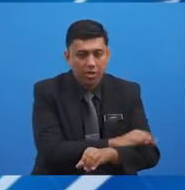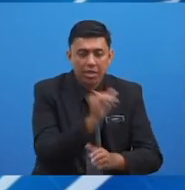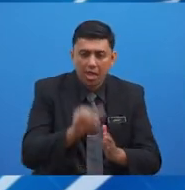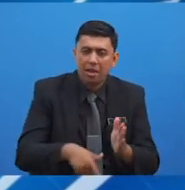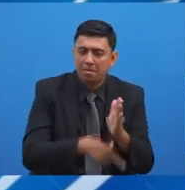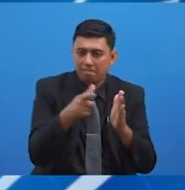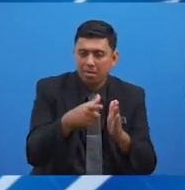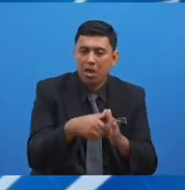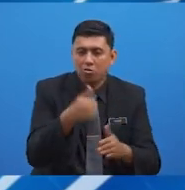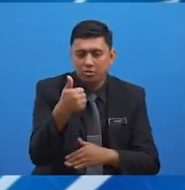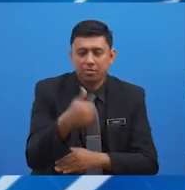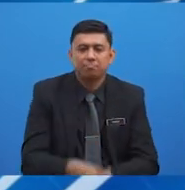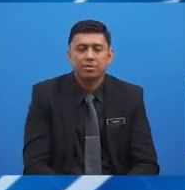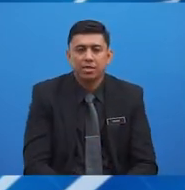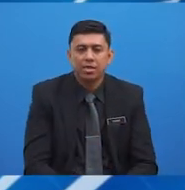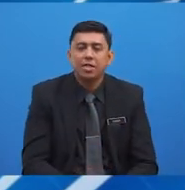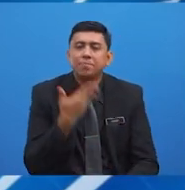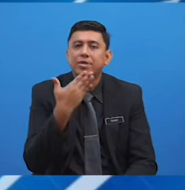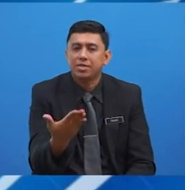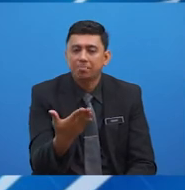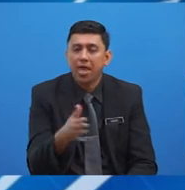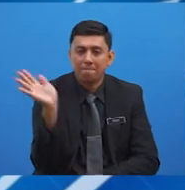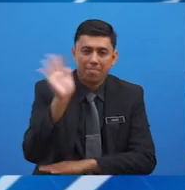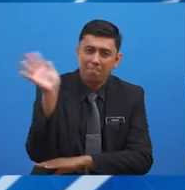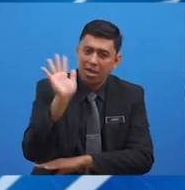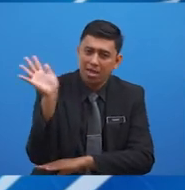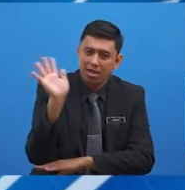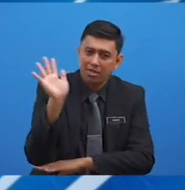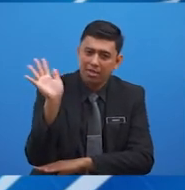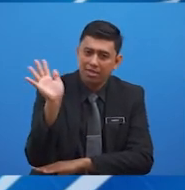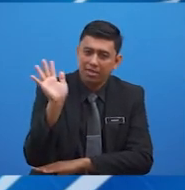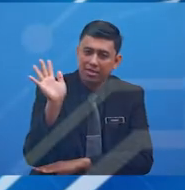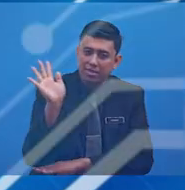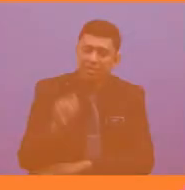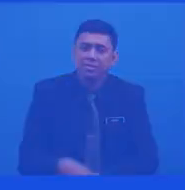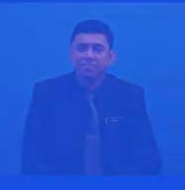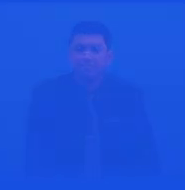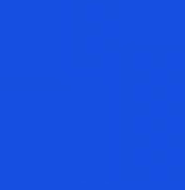yang lebih menarik. Sekian, terima kasih. Bye-bye.